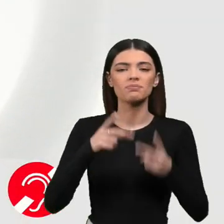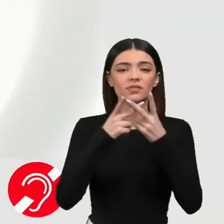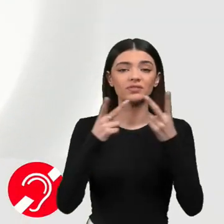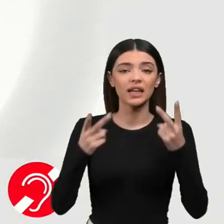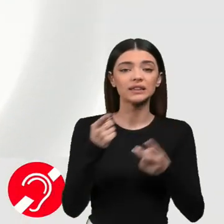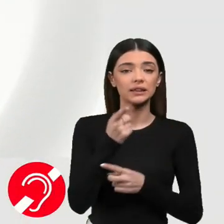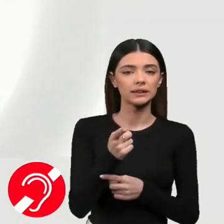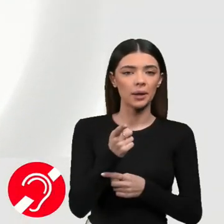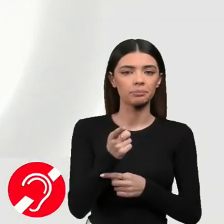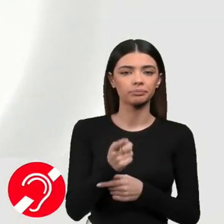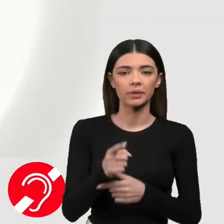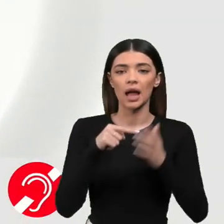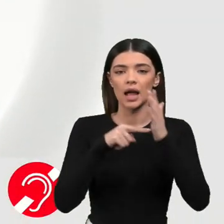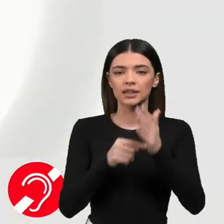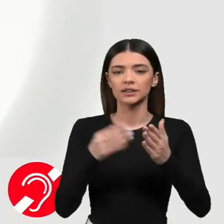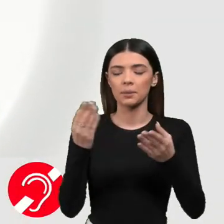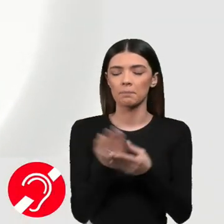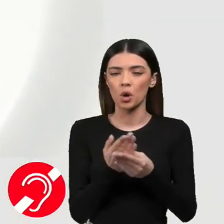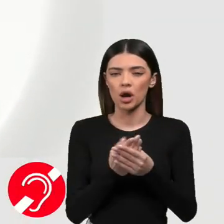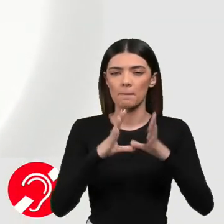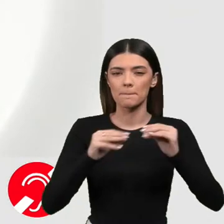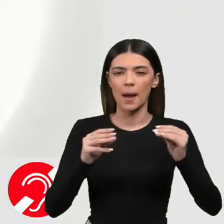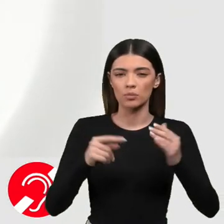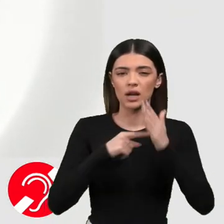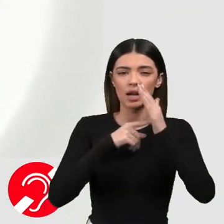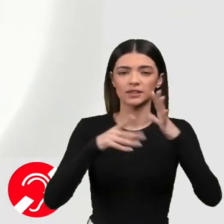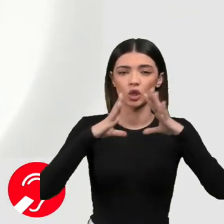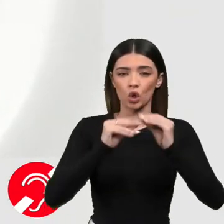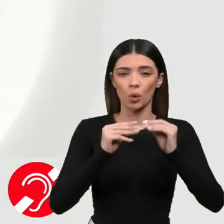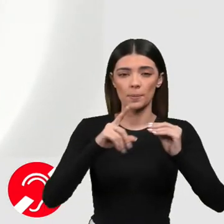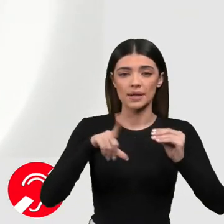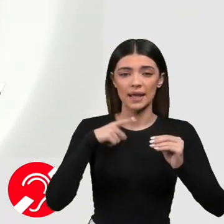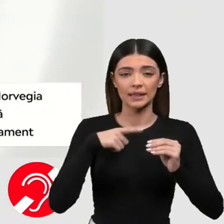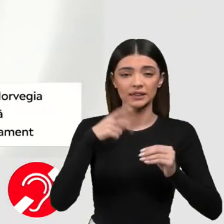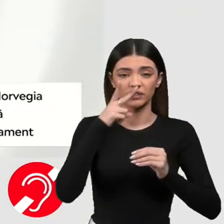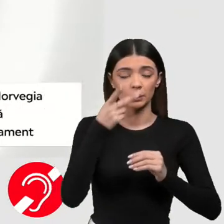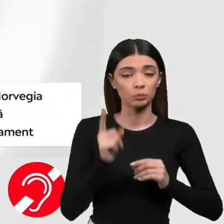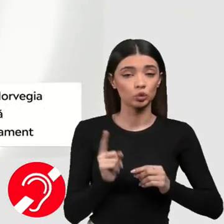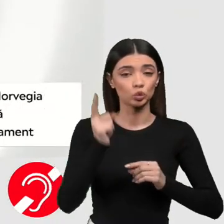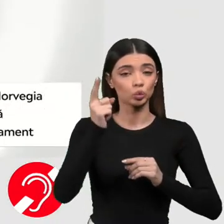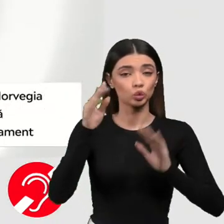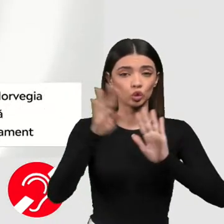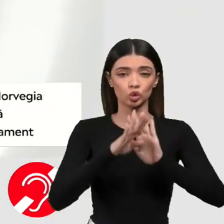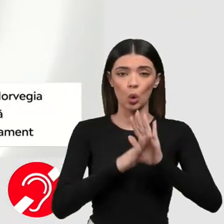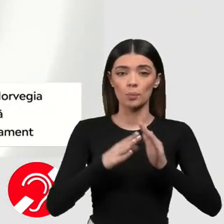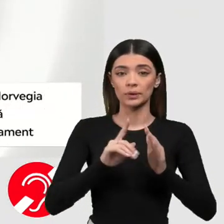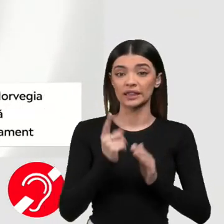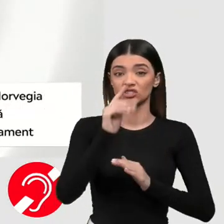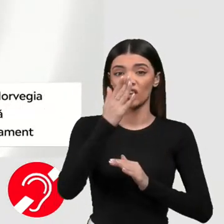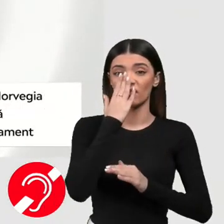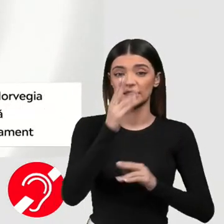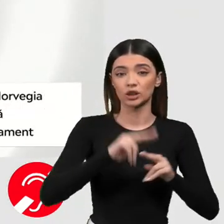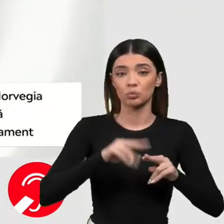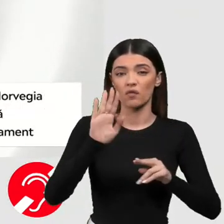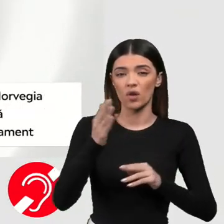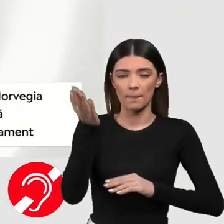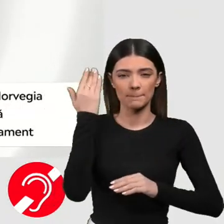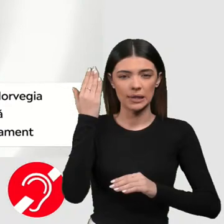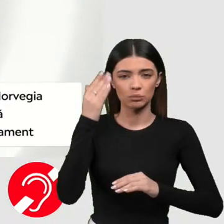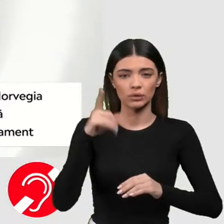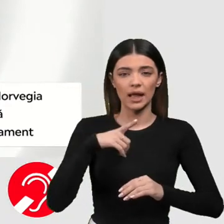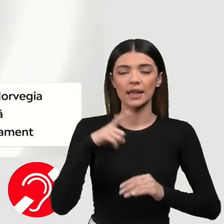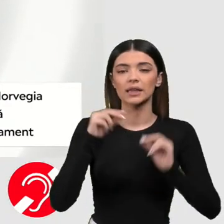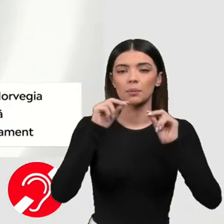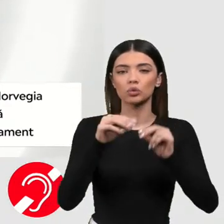Cât de calitativă este viața ta? Ei bine, indicele de progres social arată că România este în partea de sus a clasamentului, în creștere față de raportul